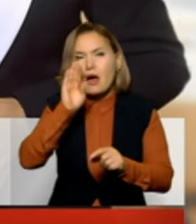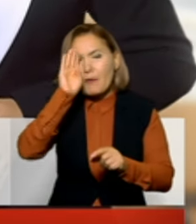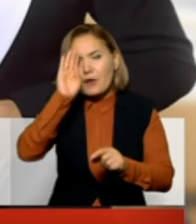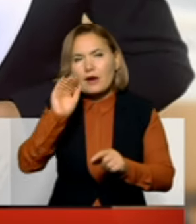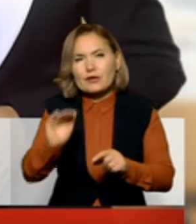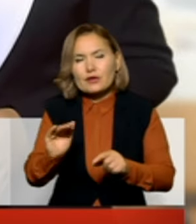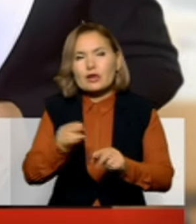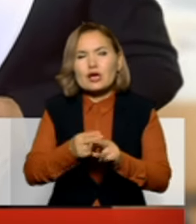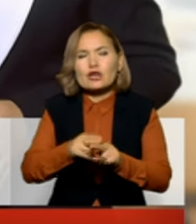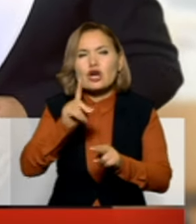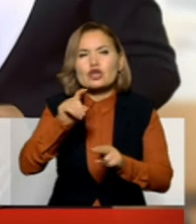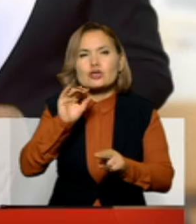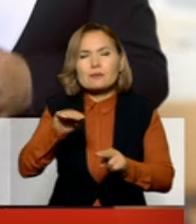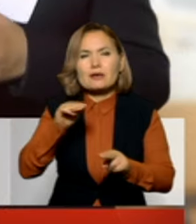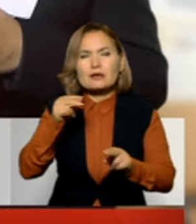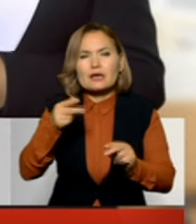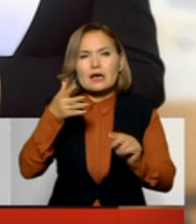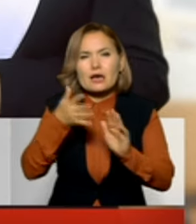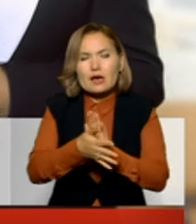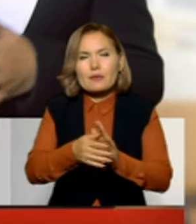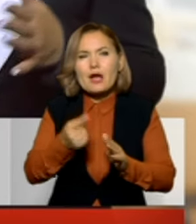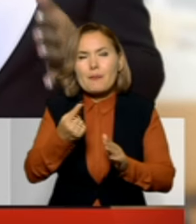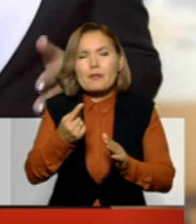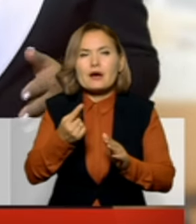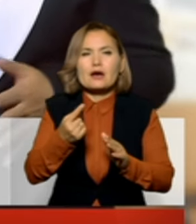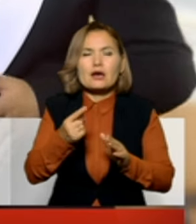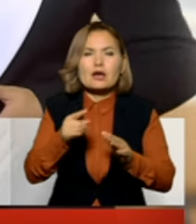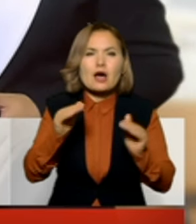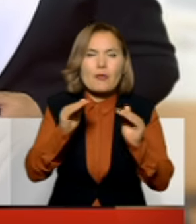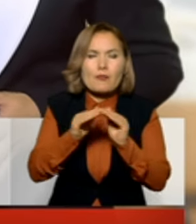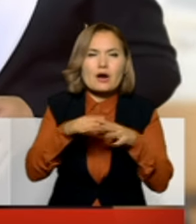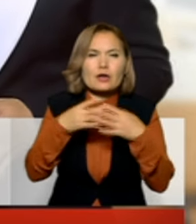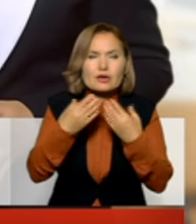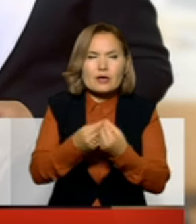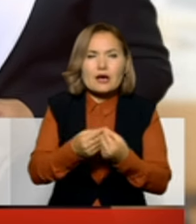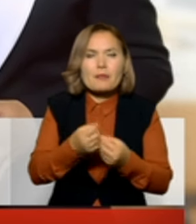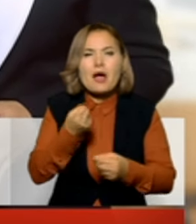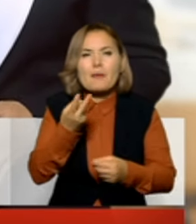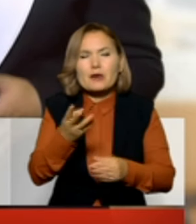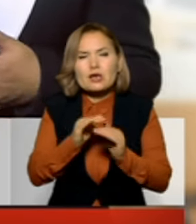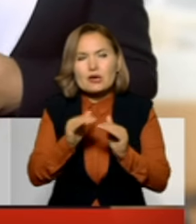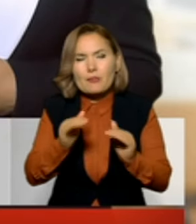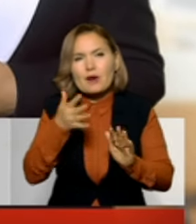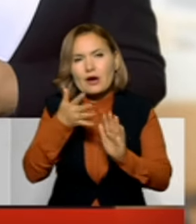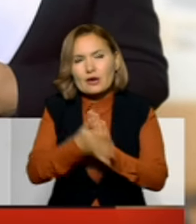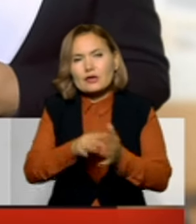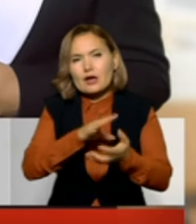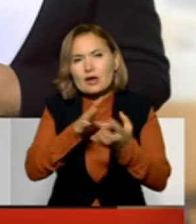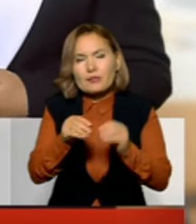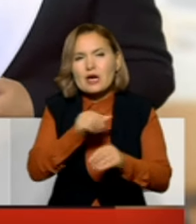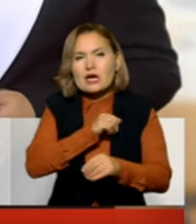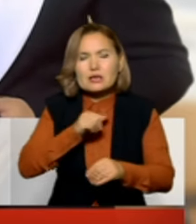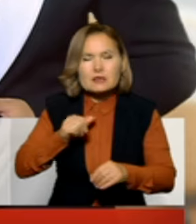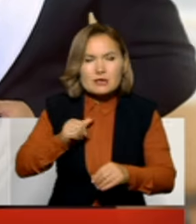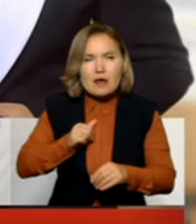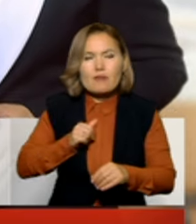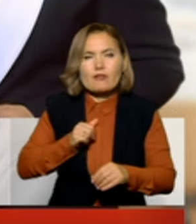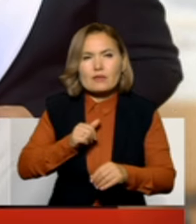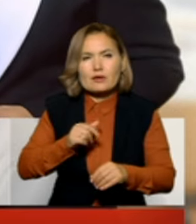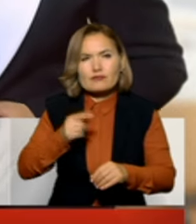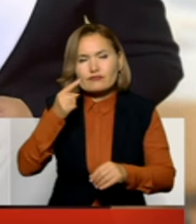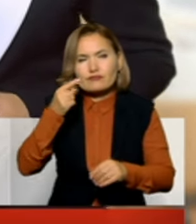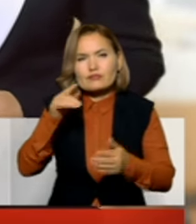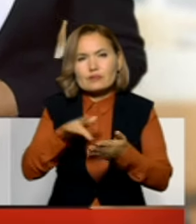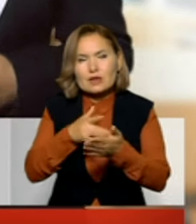кемінде 100 мың теңге қажет. Ал бір үйден бірнеше баланы киіндіру керек болса, шығынын өзіңіз есептей